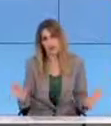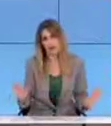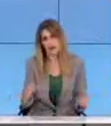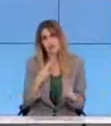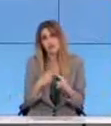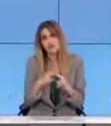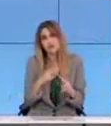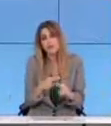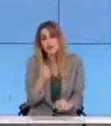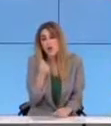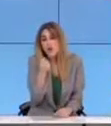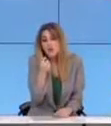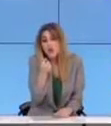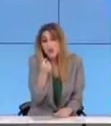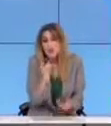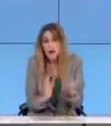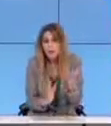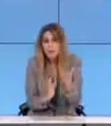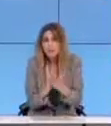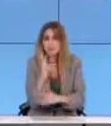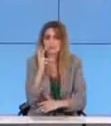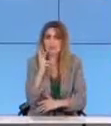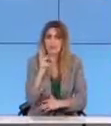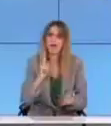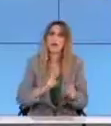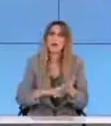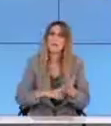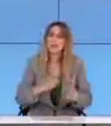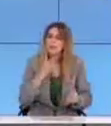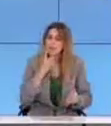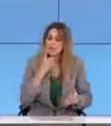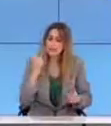Με σκληρή δουλειά και με σεβασμό στις θυσίες του ελληνικού λαού,